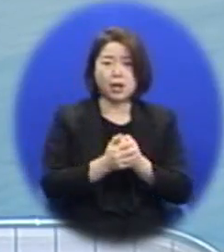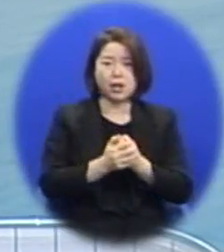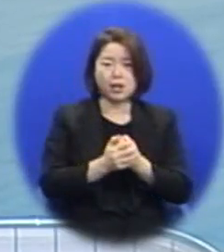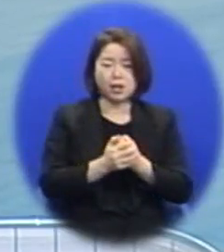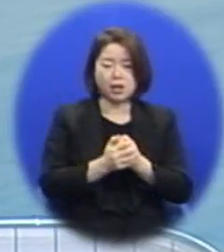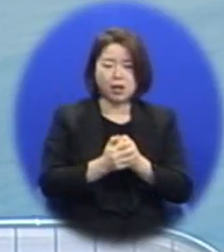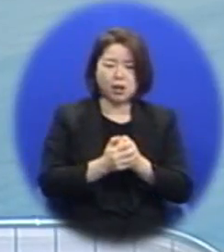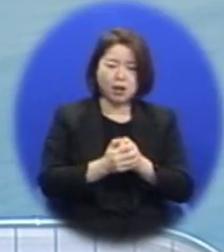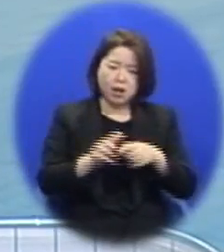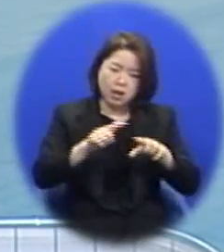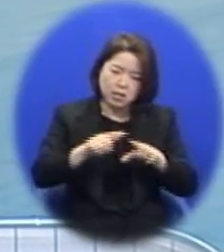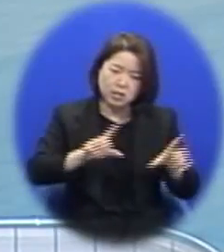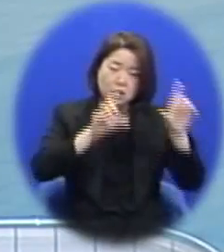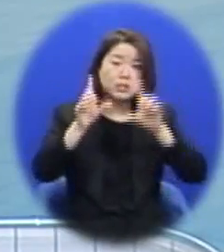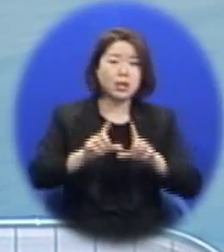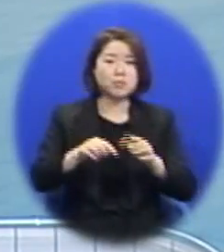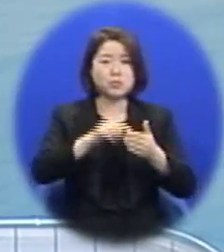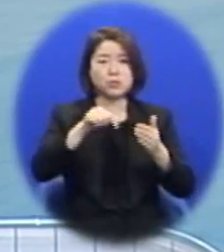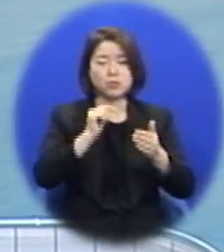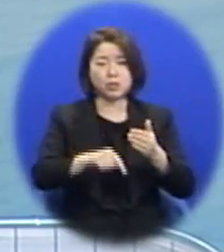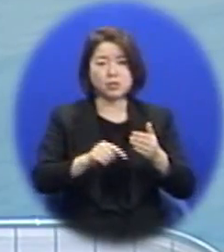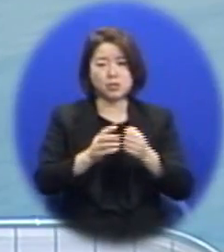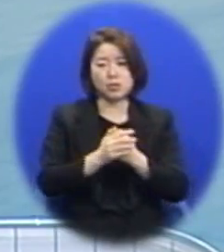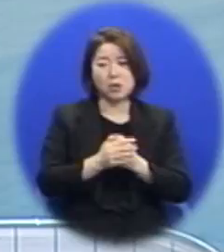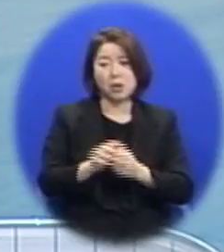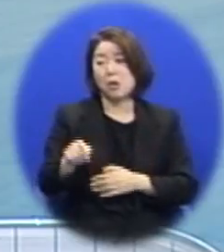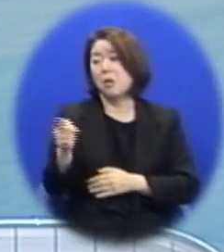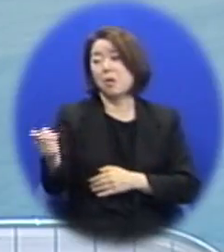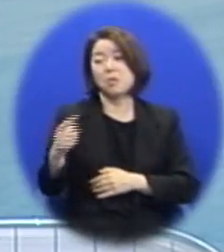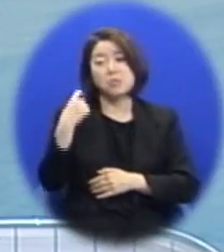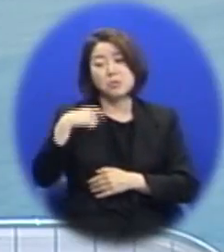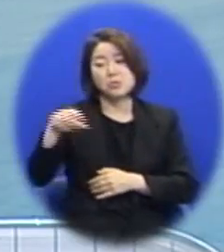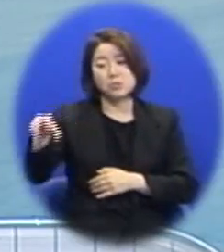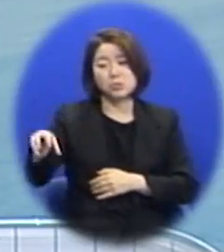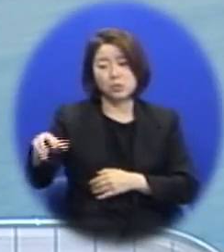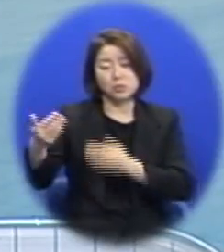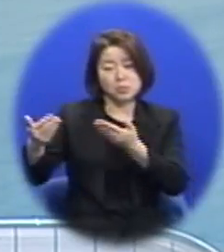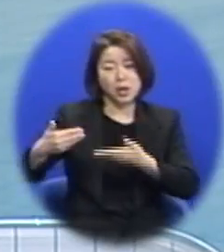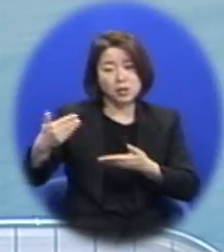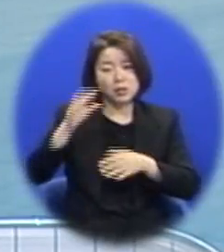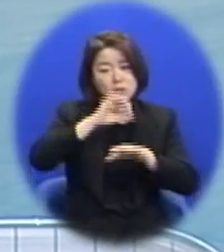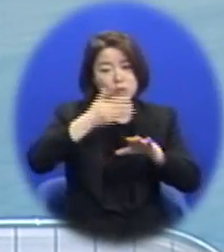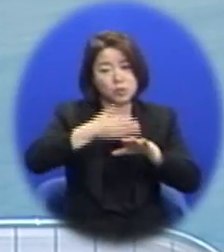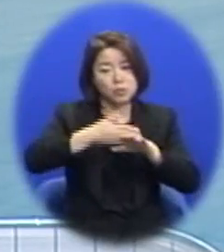볶는 그런 삶 속에서 수도원에서 경험하는 훈련받을 수 있다,